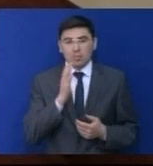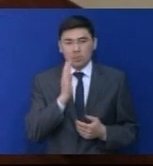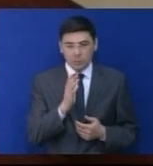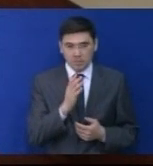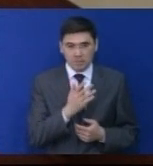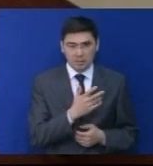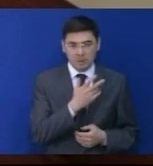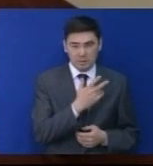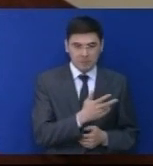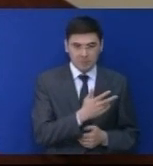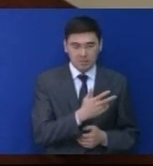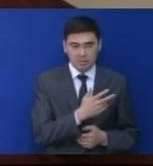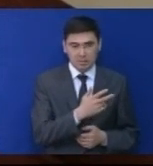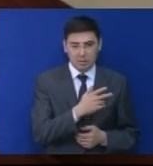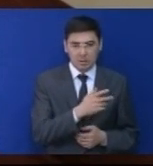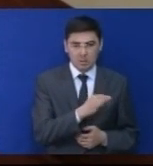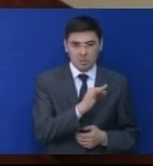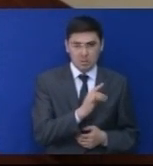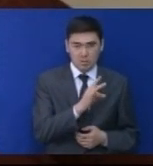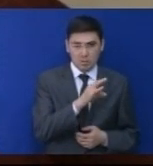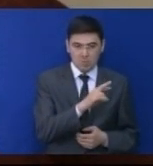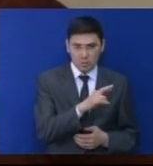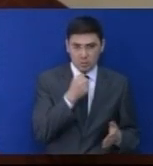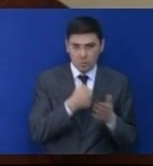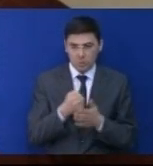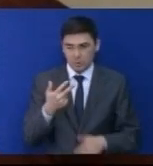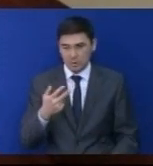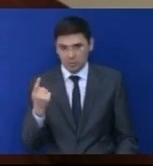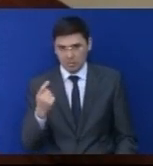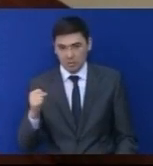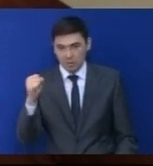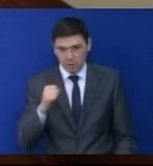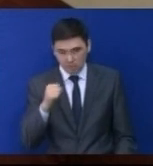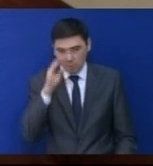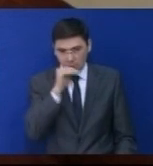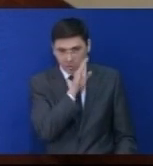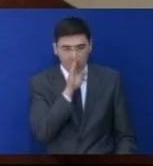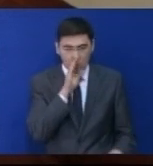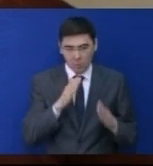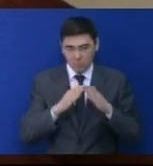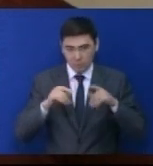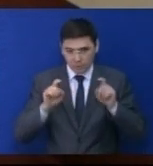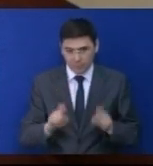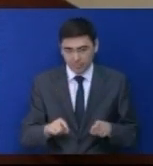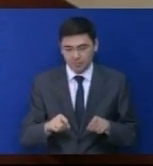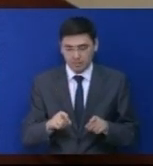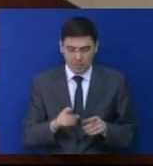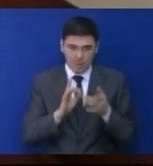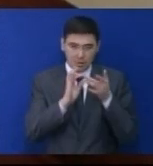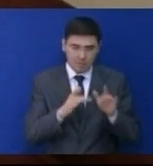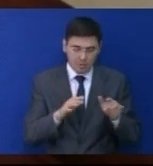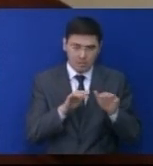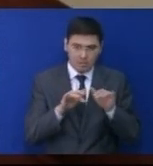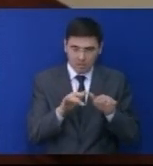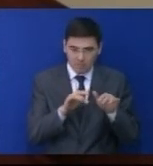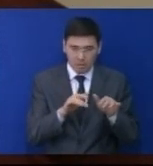яғни құжаттарын электронды түрде қабылдайды. Яғни ата-ана ешқайда шықпай, үйде тұрып қабылдай береді десе де болады былай айтқанда. Сол